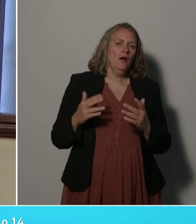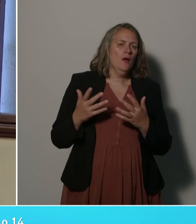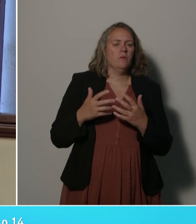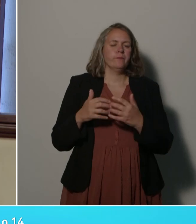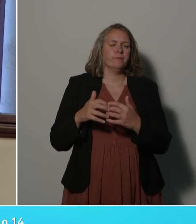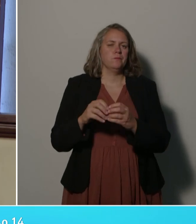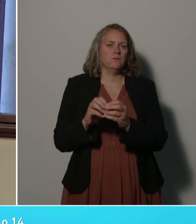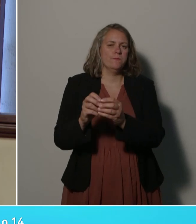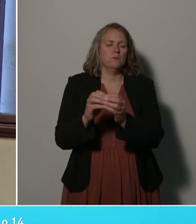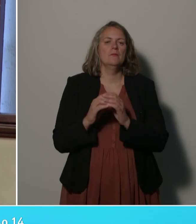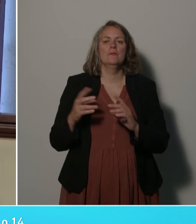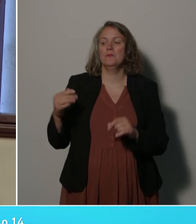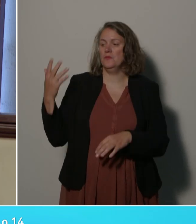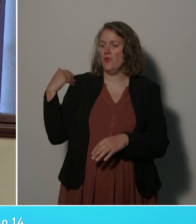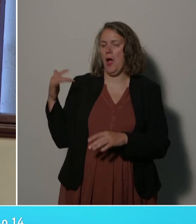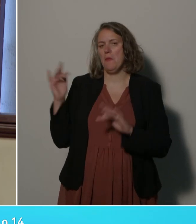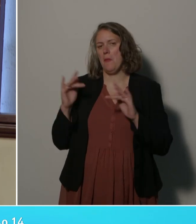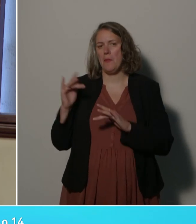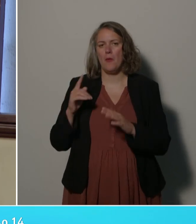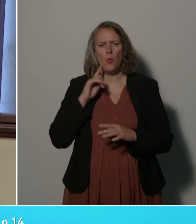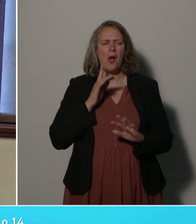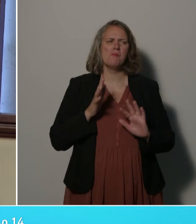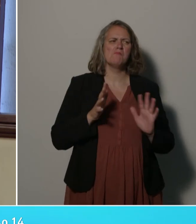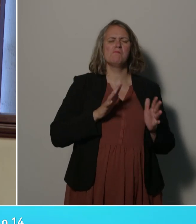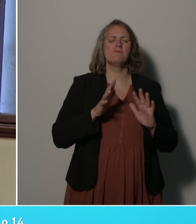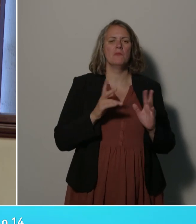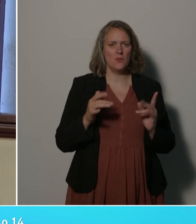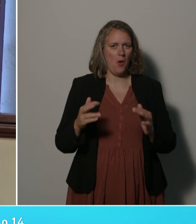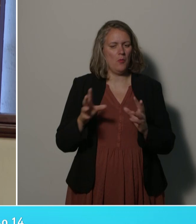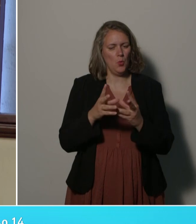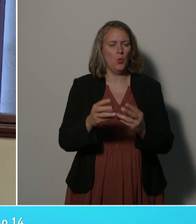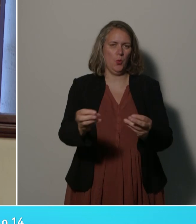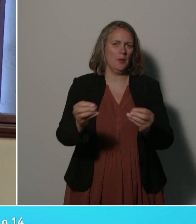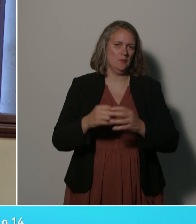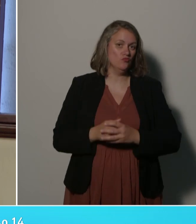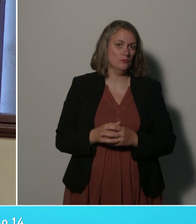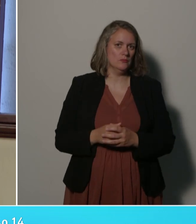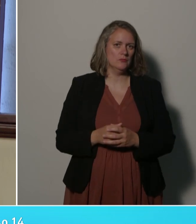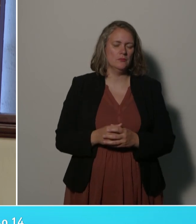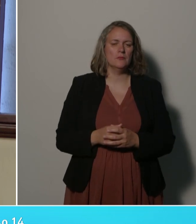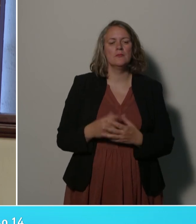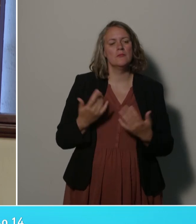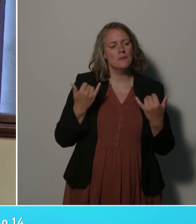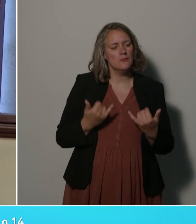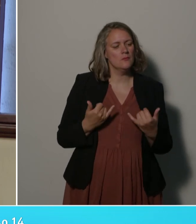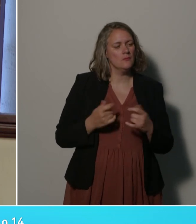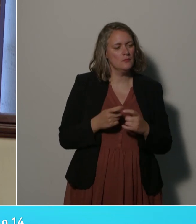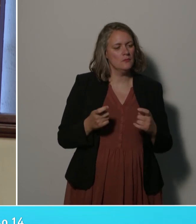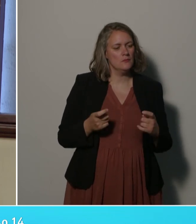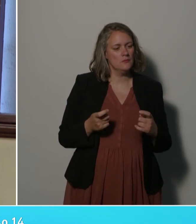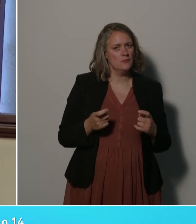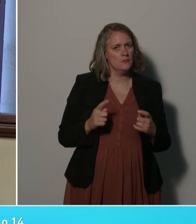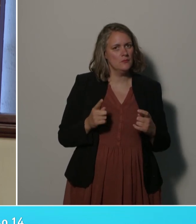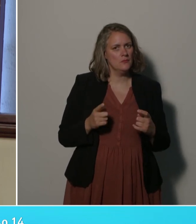Vorbehalten, vielleicht auch Bedenken, dass sich da einiges einsortieren wird. Und ich glaube, an der Stelle ist es auch nochmal wichtig zu sagen, es ist nicht nur toll, dass wir